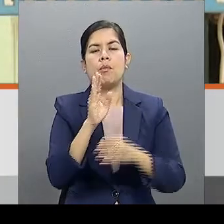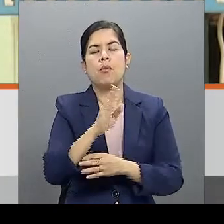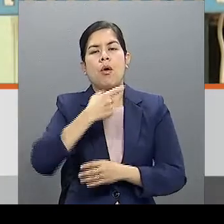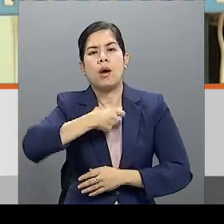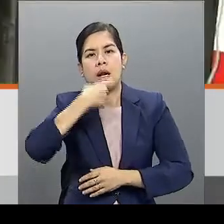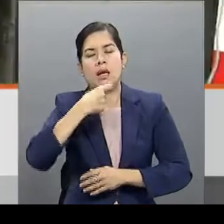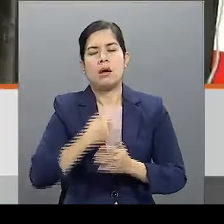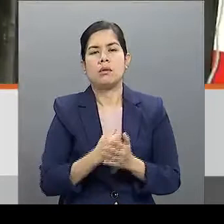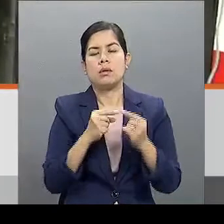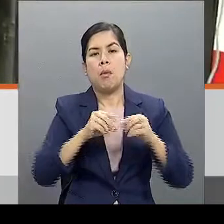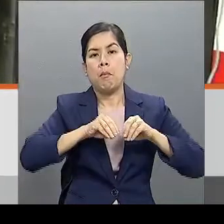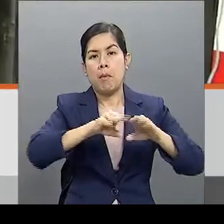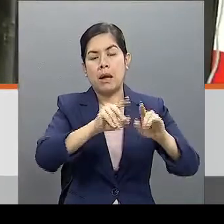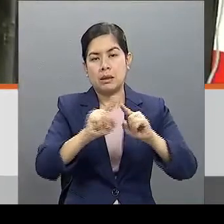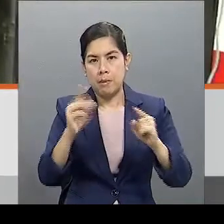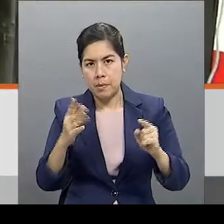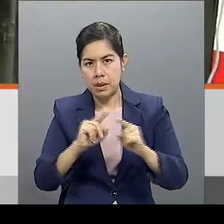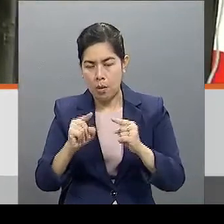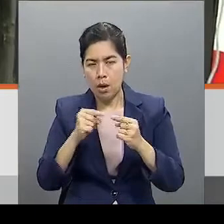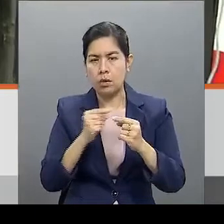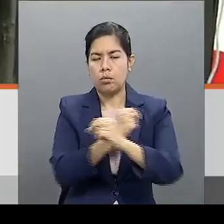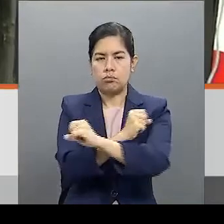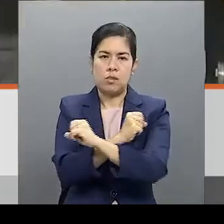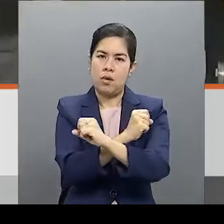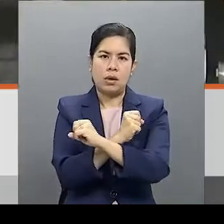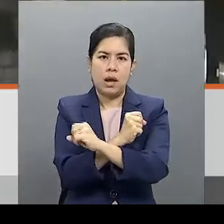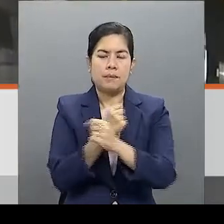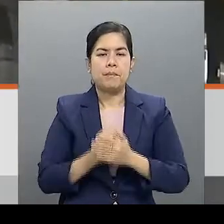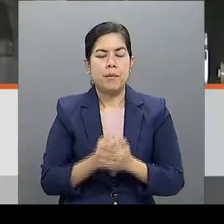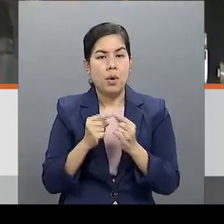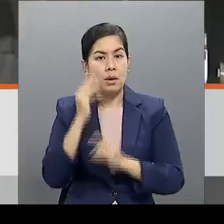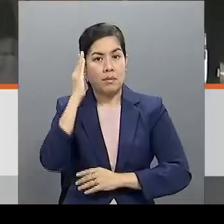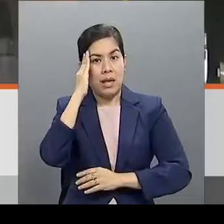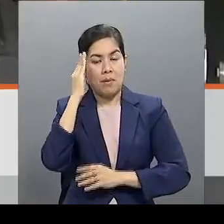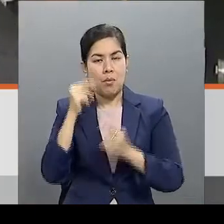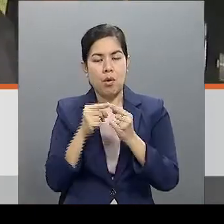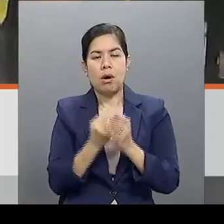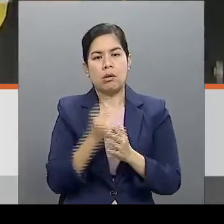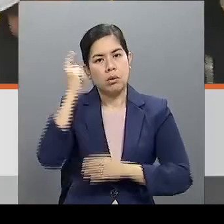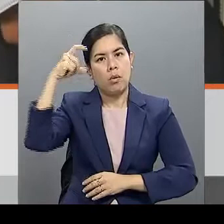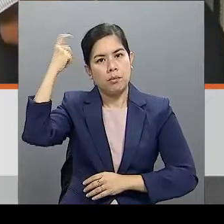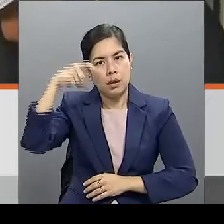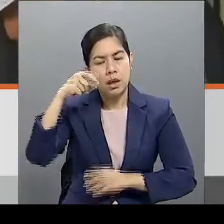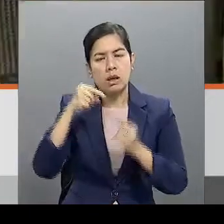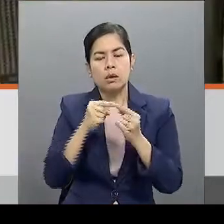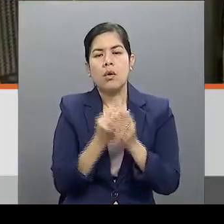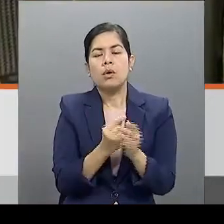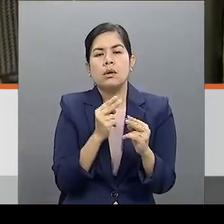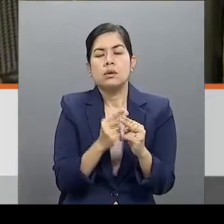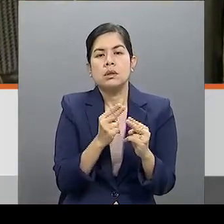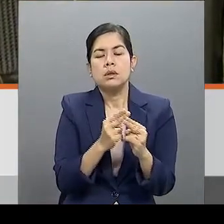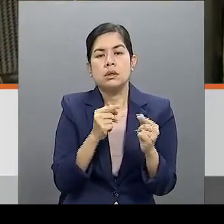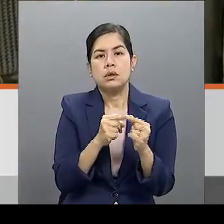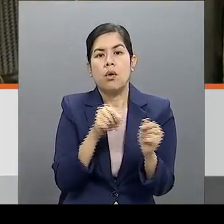เพื่อคลายความกังวลให้กับชาวบ้านหลังทราบข่าวว่าจังหวัดเมียวดีประเทศเมียนมาพบผู้ป่วยติดเชื้อโควิด-19 โดยเฉพาะการ